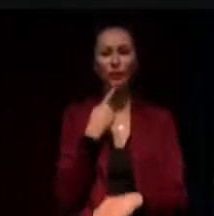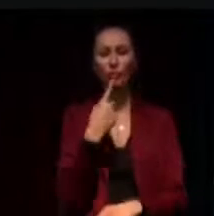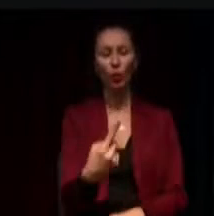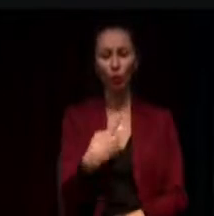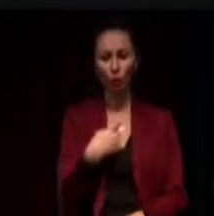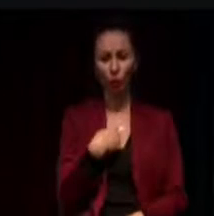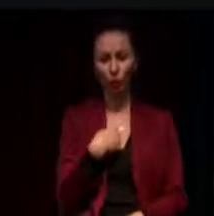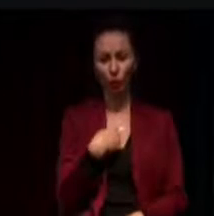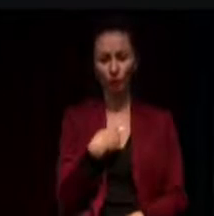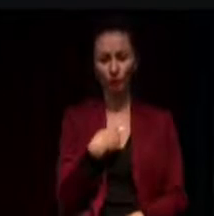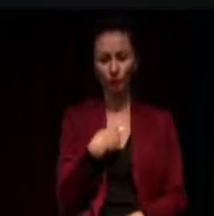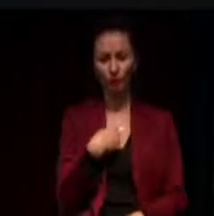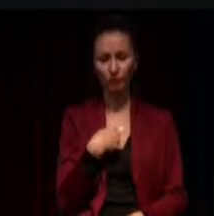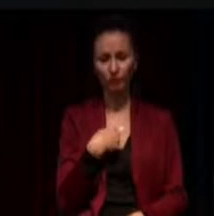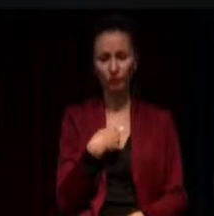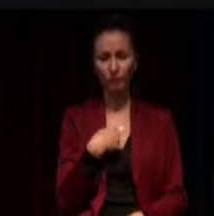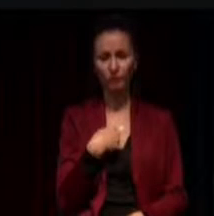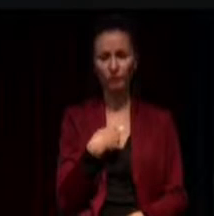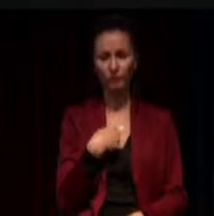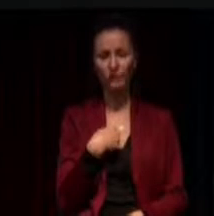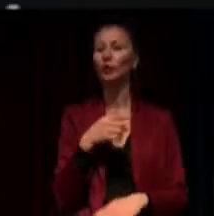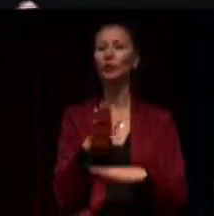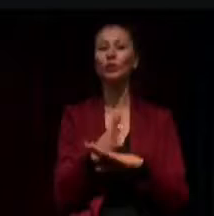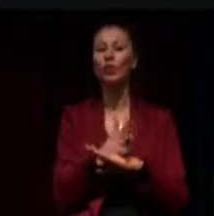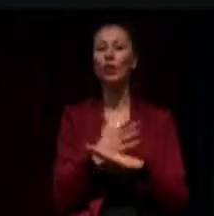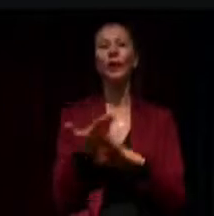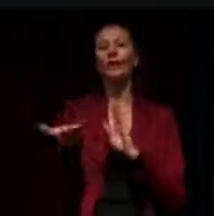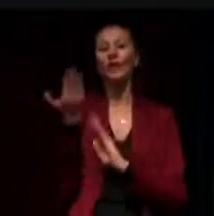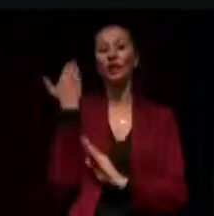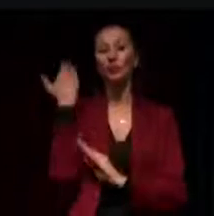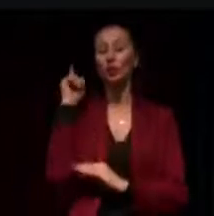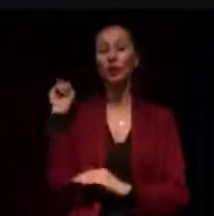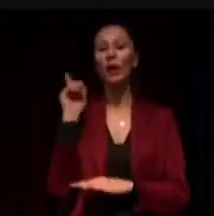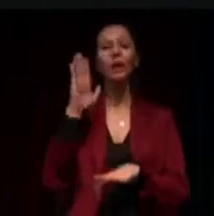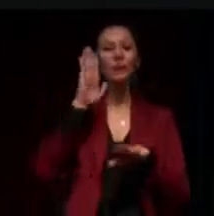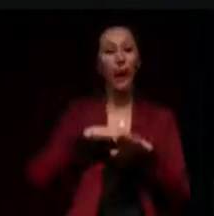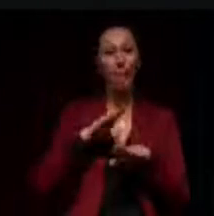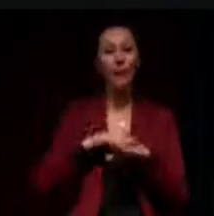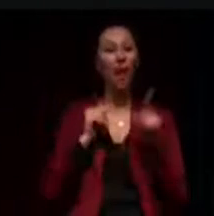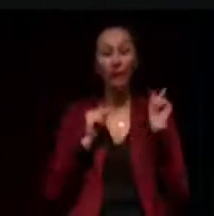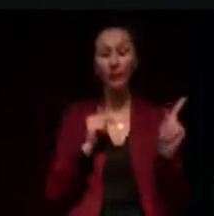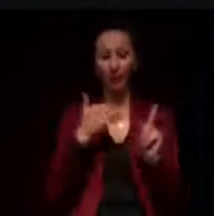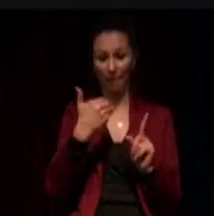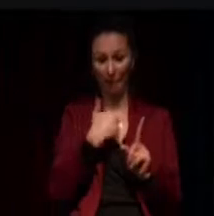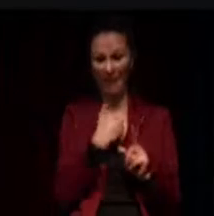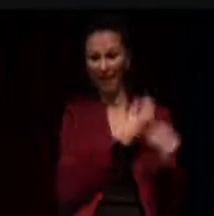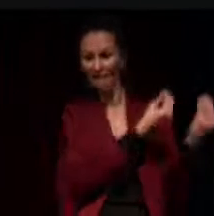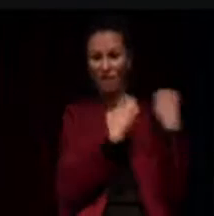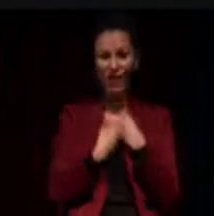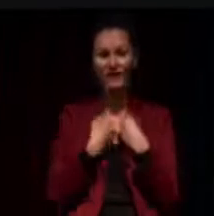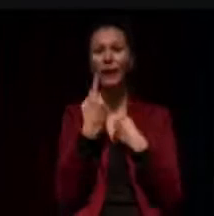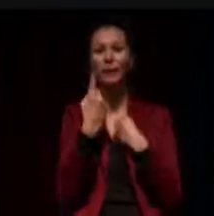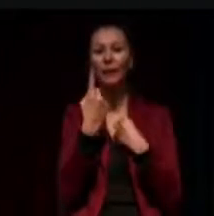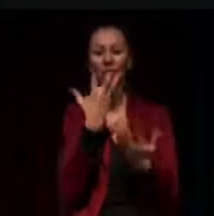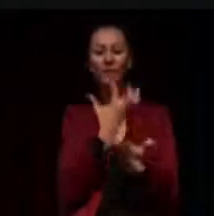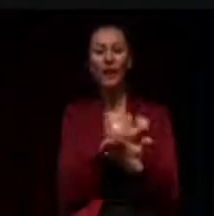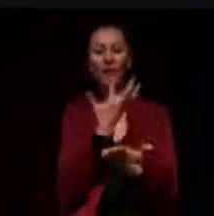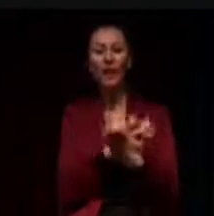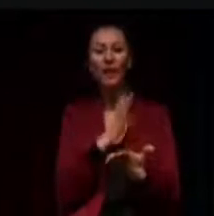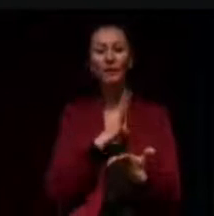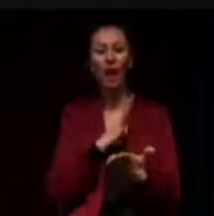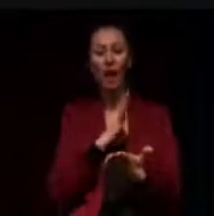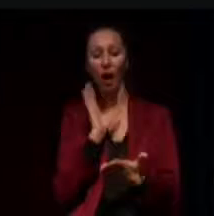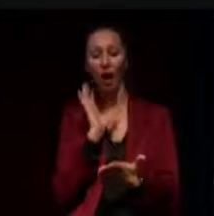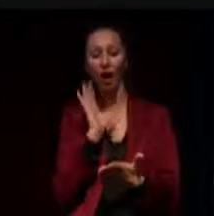söylüyorum? Bunu şundan dolayı söylüyorum. Çünkü geçmişte yapılanların bize vereceği bir takım veriler var, bir